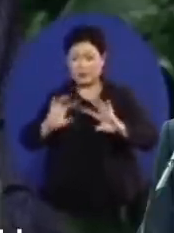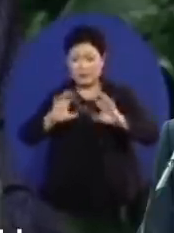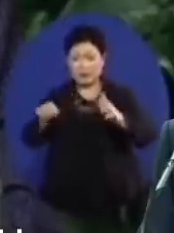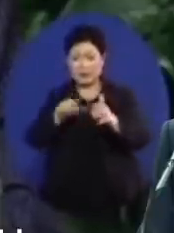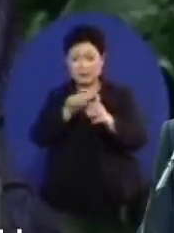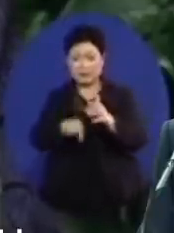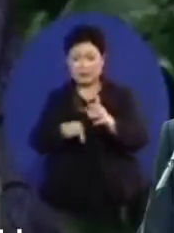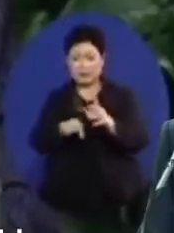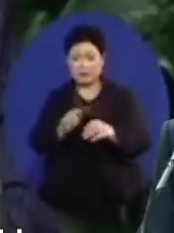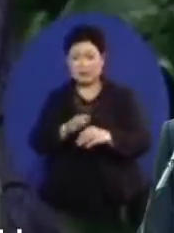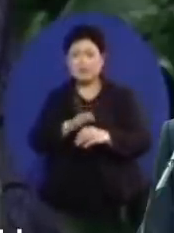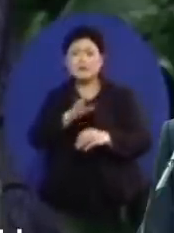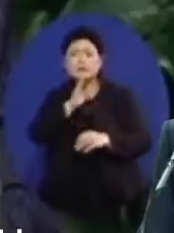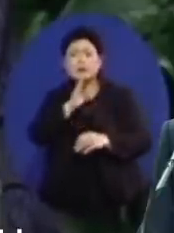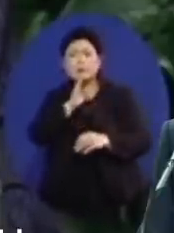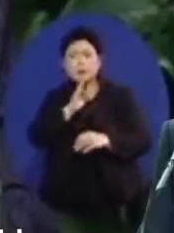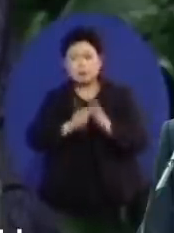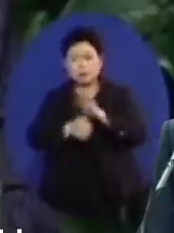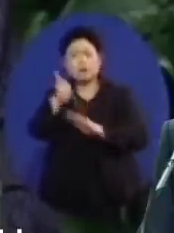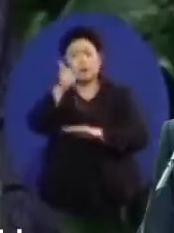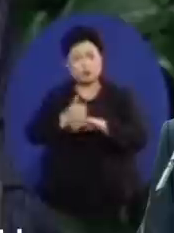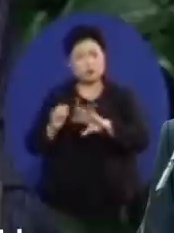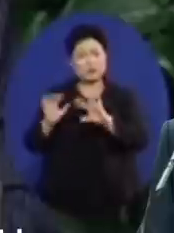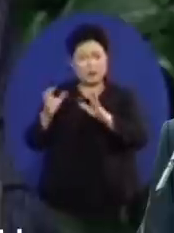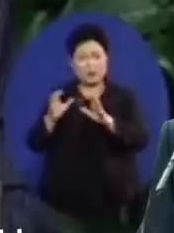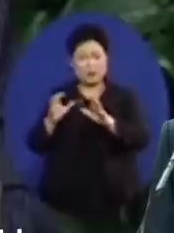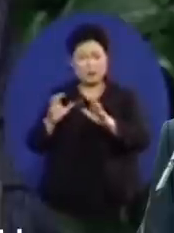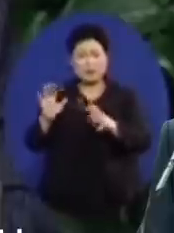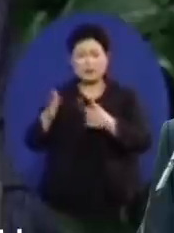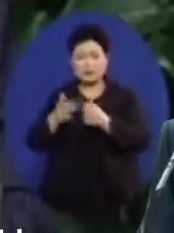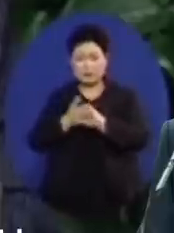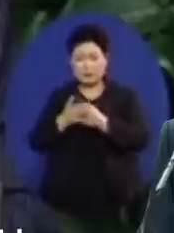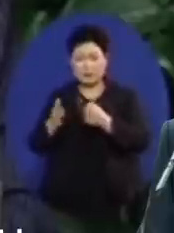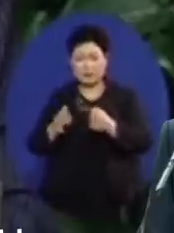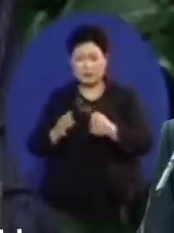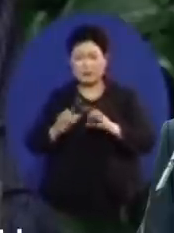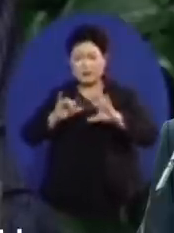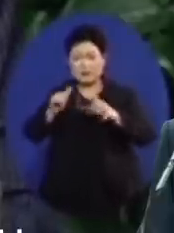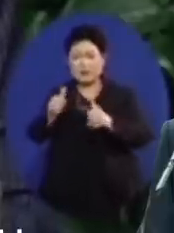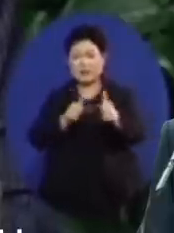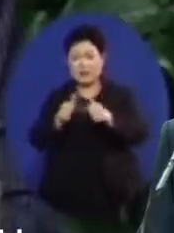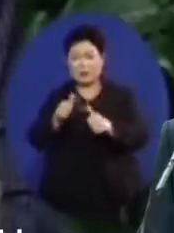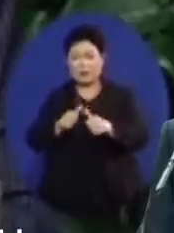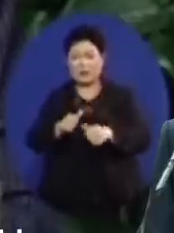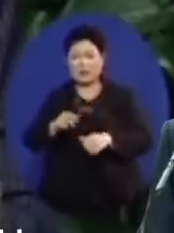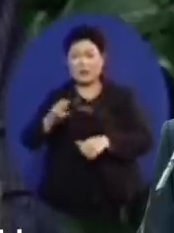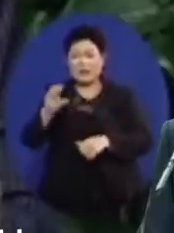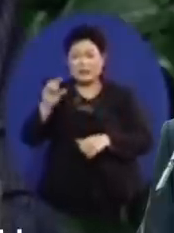나라의 승부적인 나라가 되어서 우리나라에서 세계 대회를 열게 되었습니다.